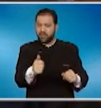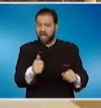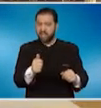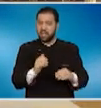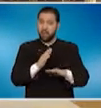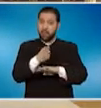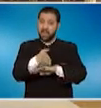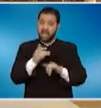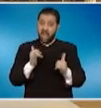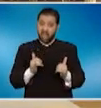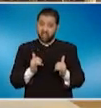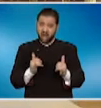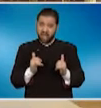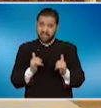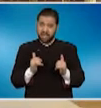Iată că prin aceasta